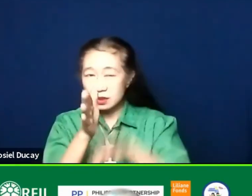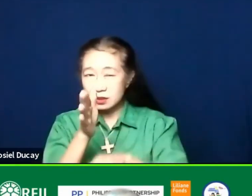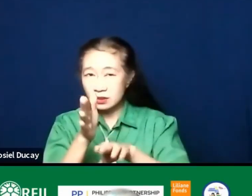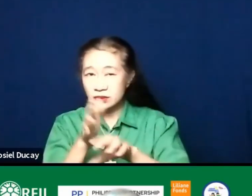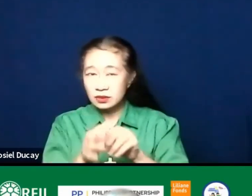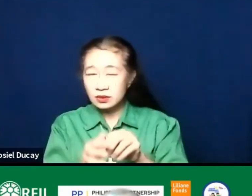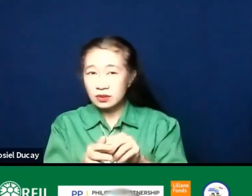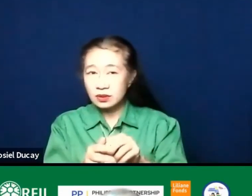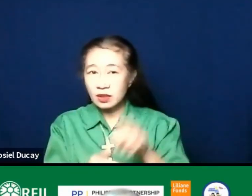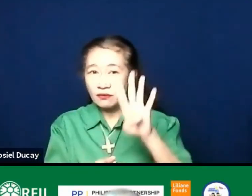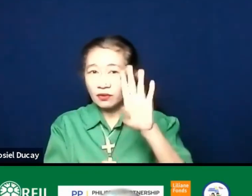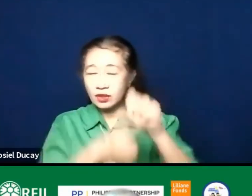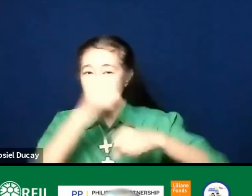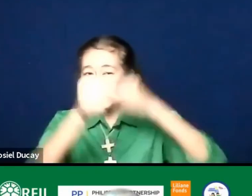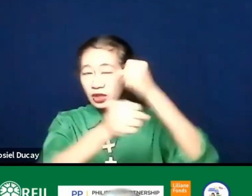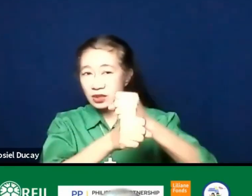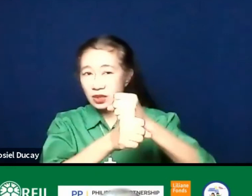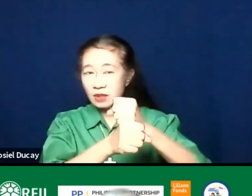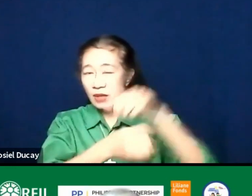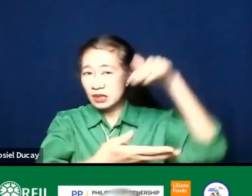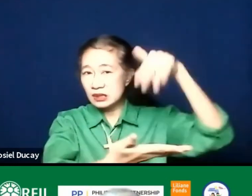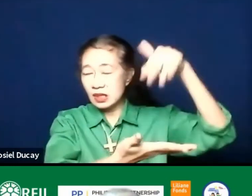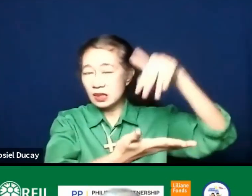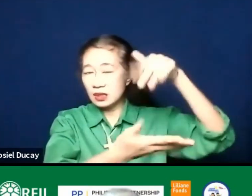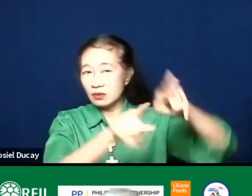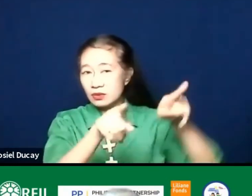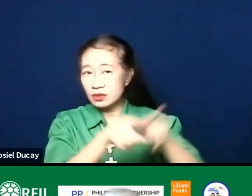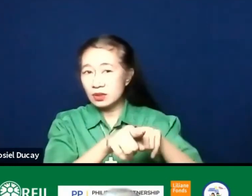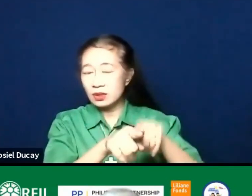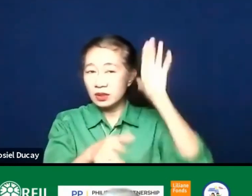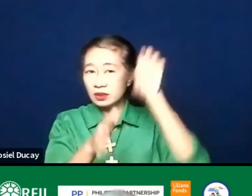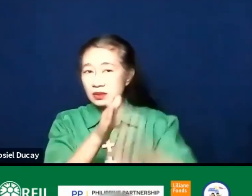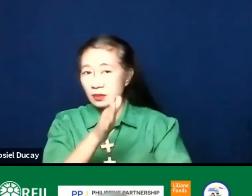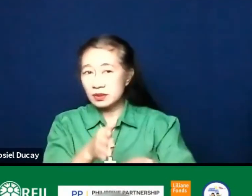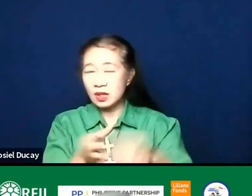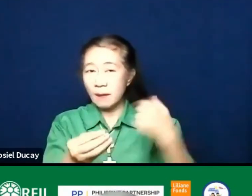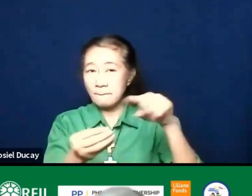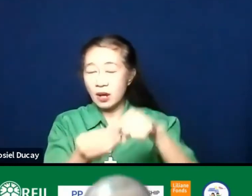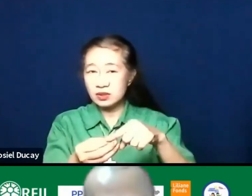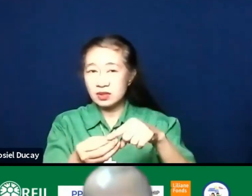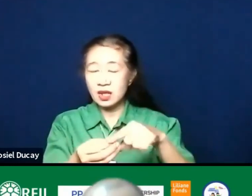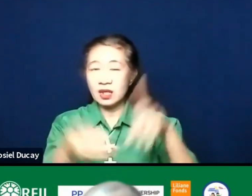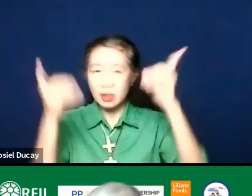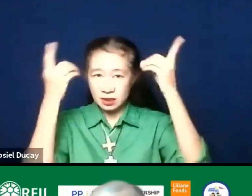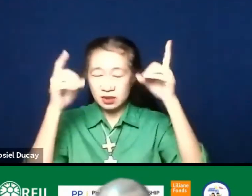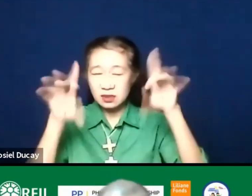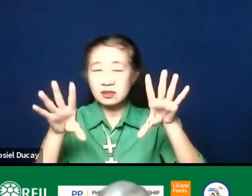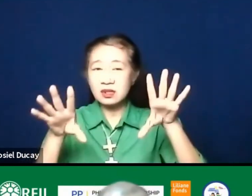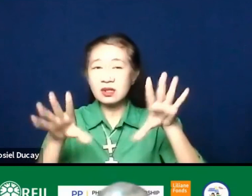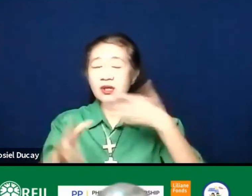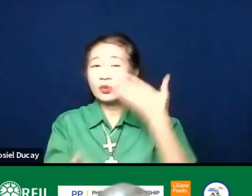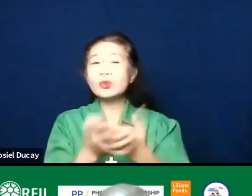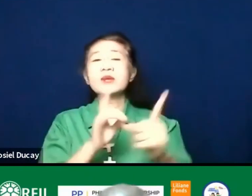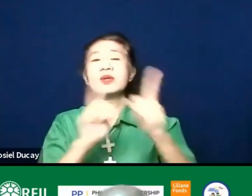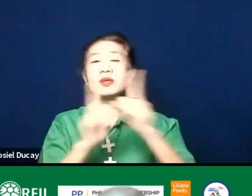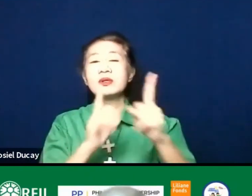Mga 4 years na daw nila pinag-aralan din tungkol sa disaster. Siguro maganda din makapag-usap tayo para